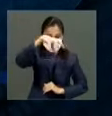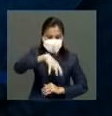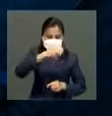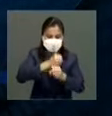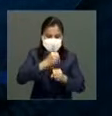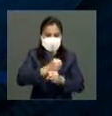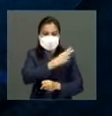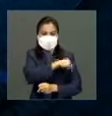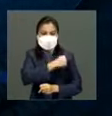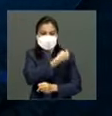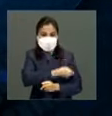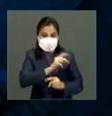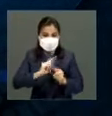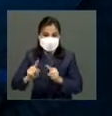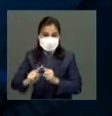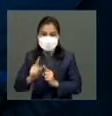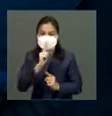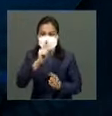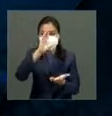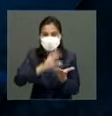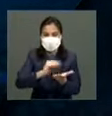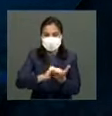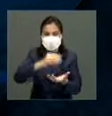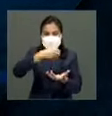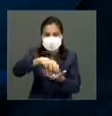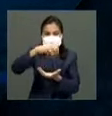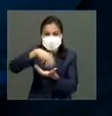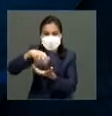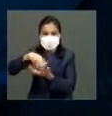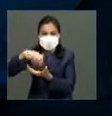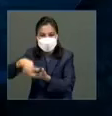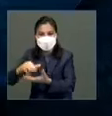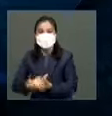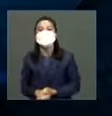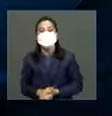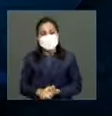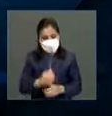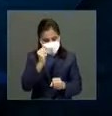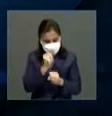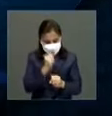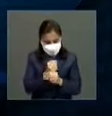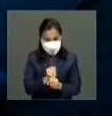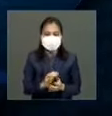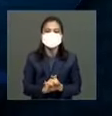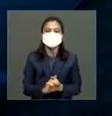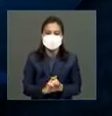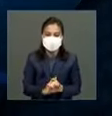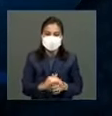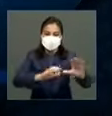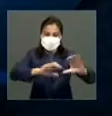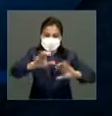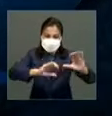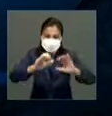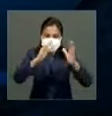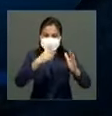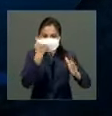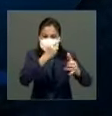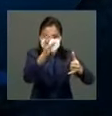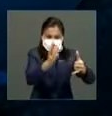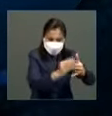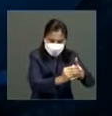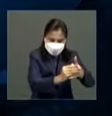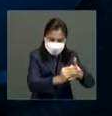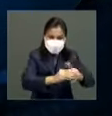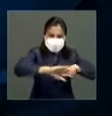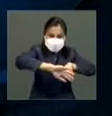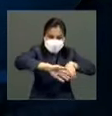างๆขึ้นมาเพื่อที่จะนำมาสู่การดำเนินการแยกคนป่วยออกมารักษาแล้วก็ที่เหลือก็จะต้องไปเ